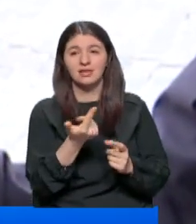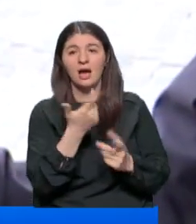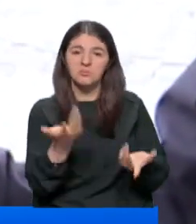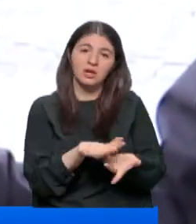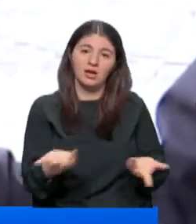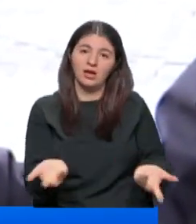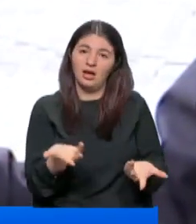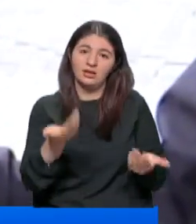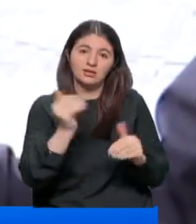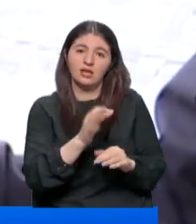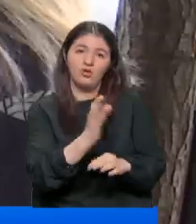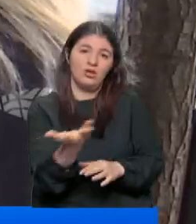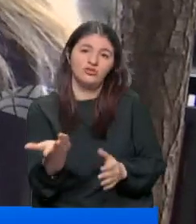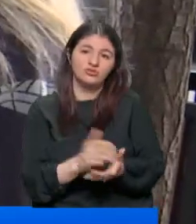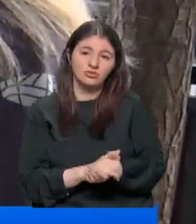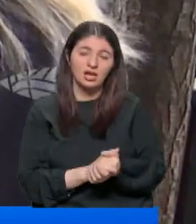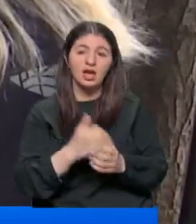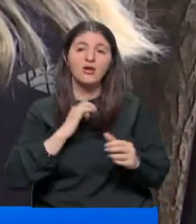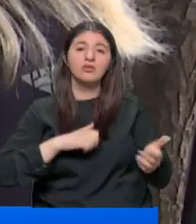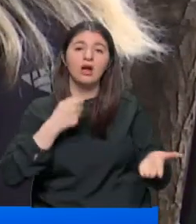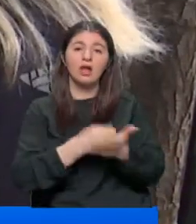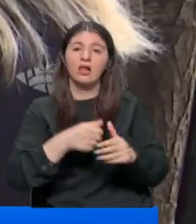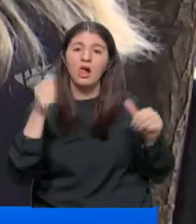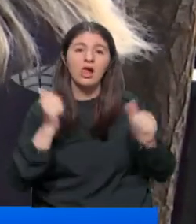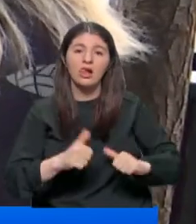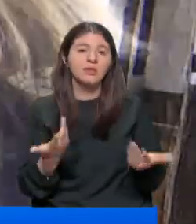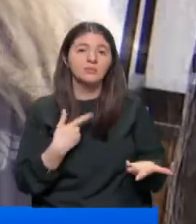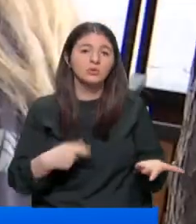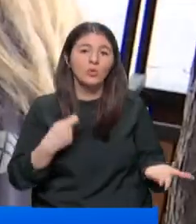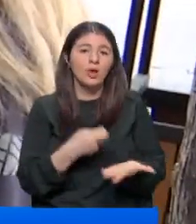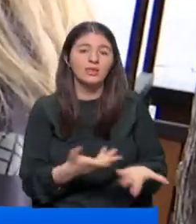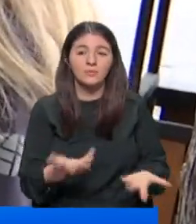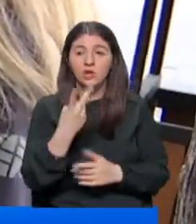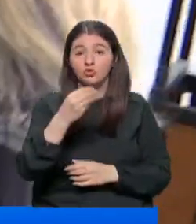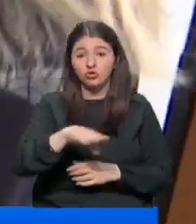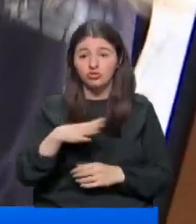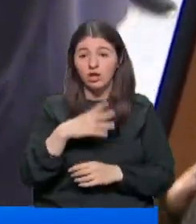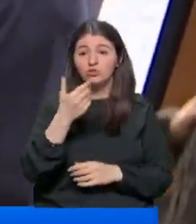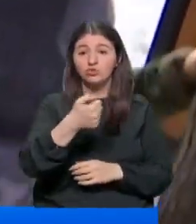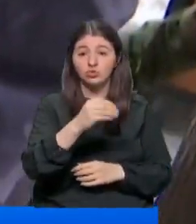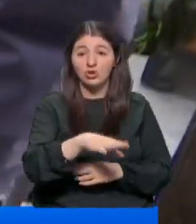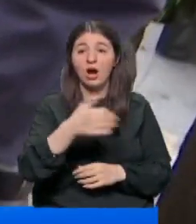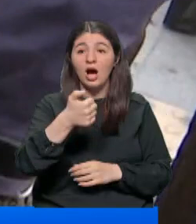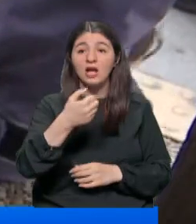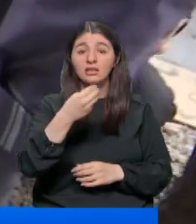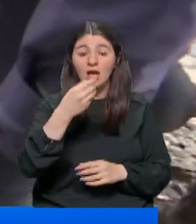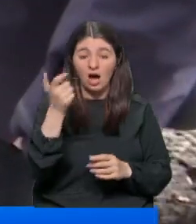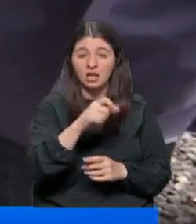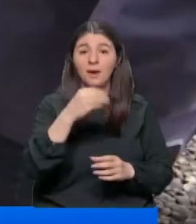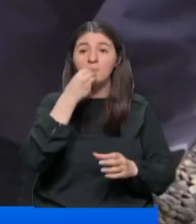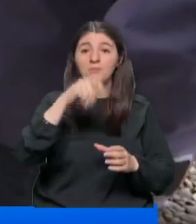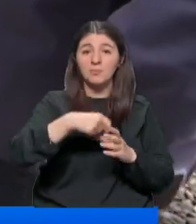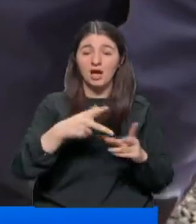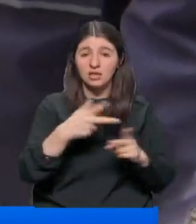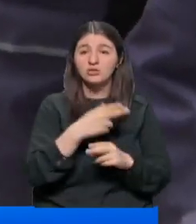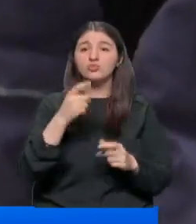Ama yani geldi öyle işte. Rahat ödeyemiyoruz tabii ki de. Nasıl ödeyelim? İki çocuk var. Çocuğu 6 aylıkken mamadan kestim. Süte alıştırdım.